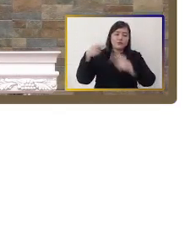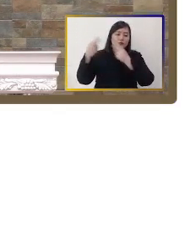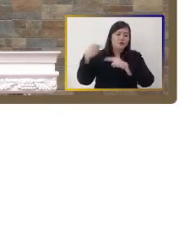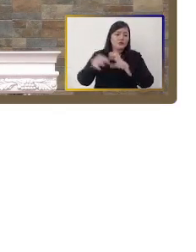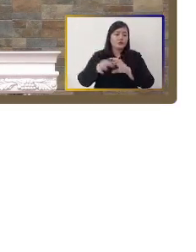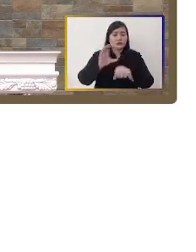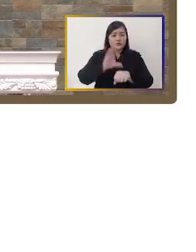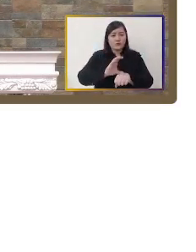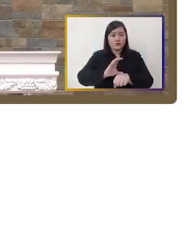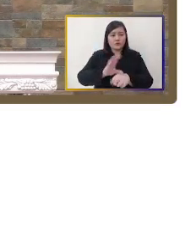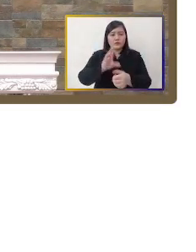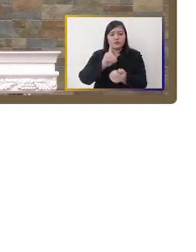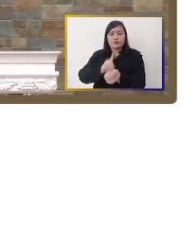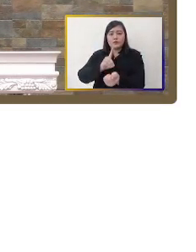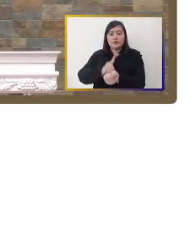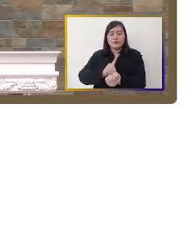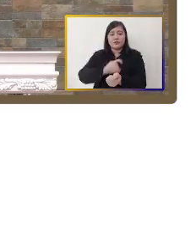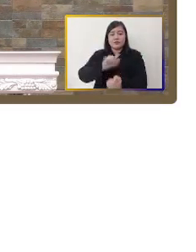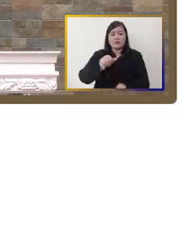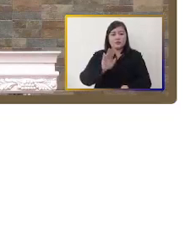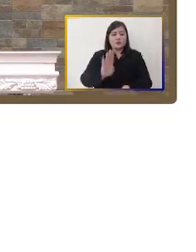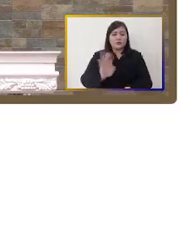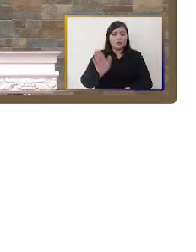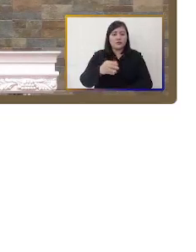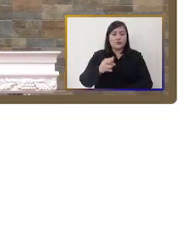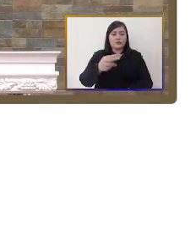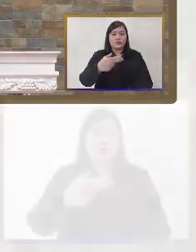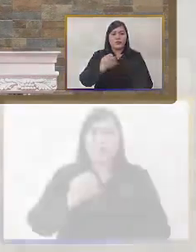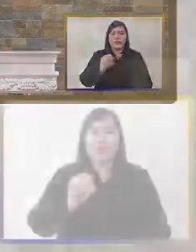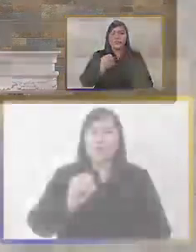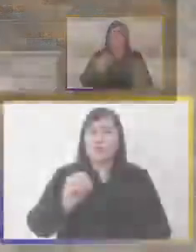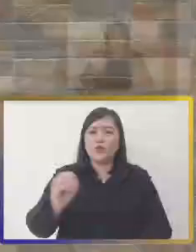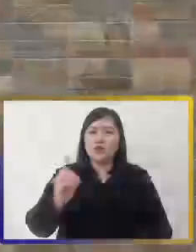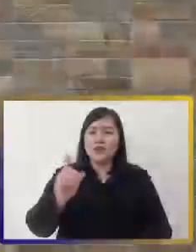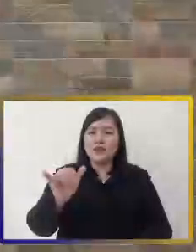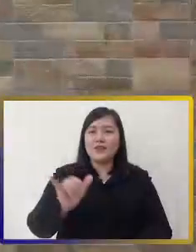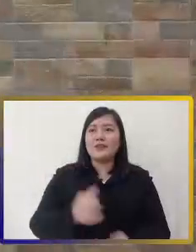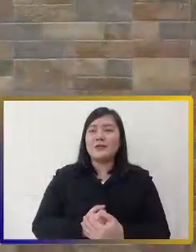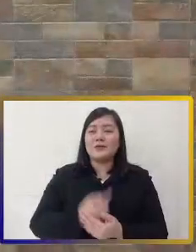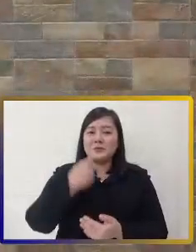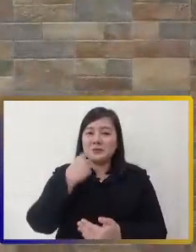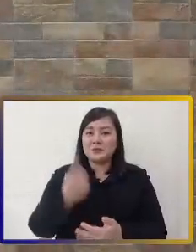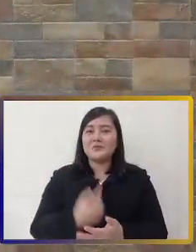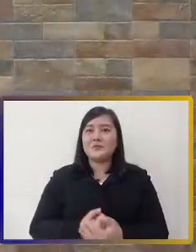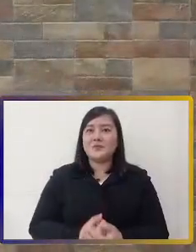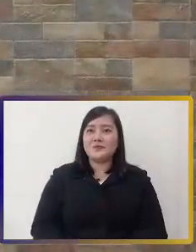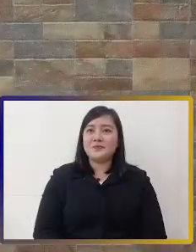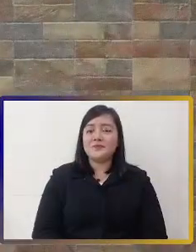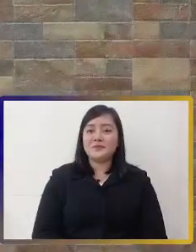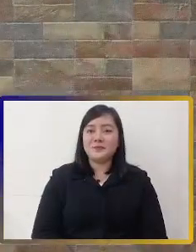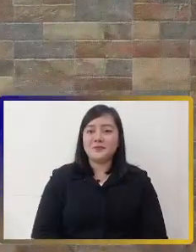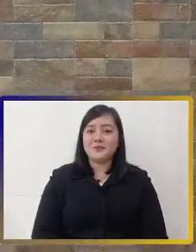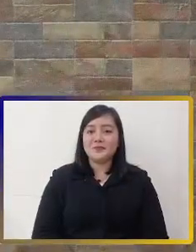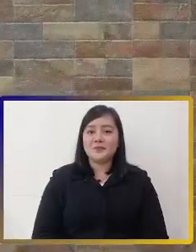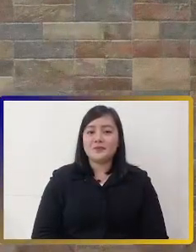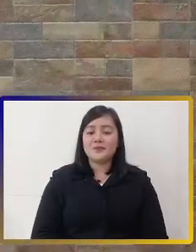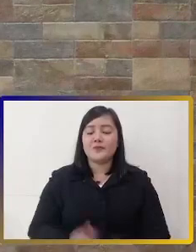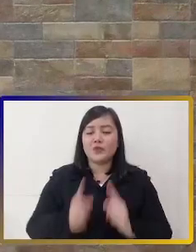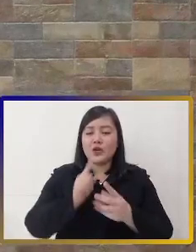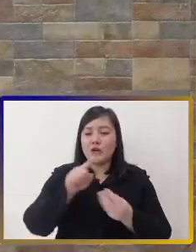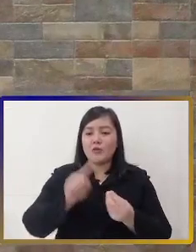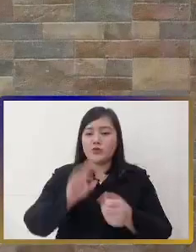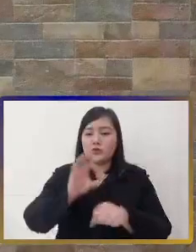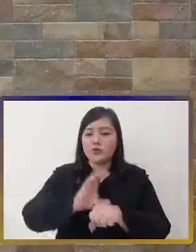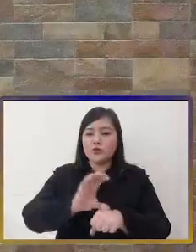Dr. J.B. Moody. Sabi niya po dito, it did not, pertaining to the Church of Rome, it did